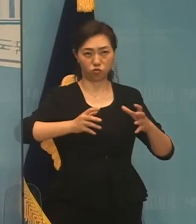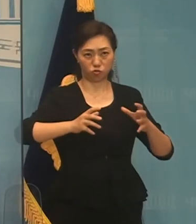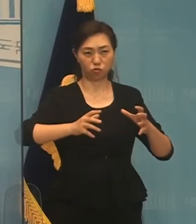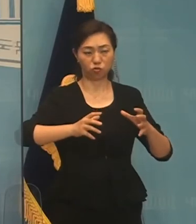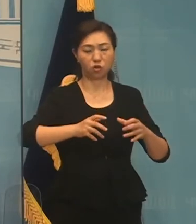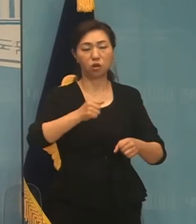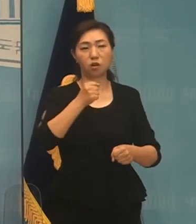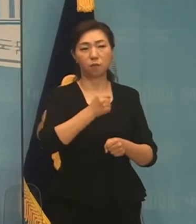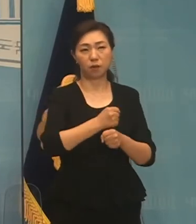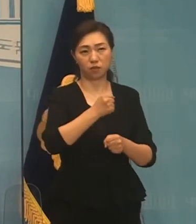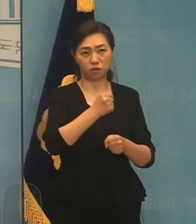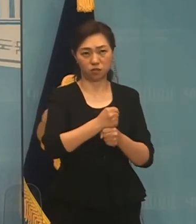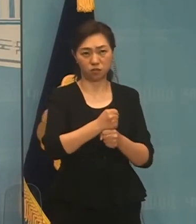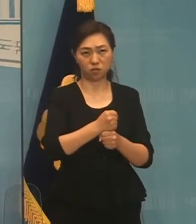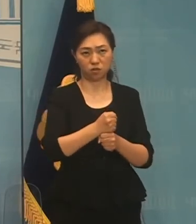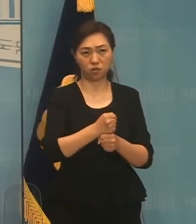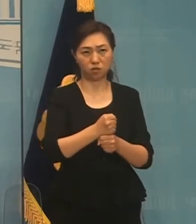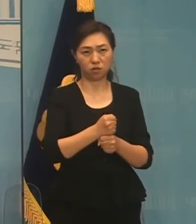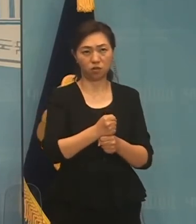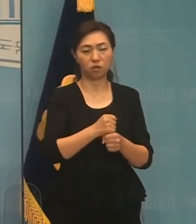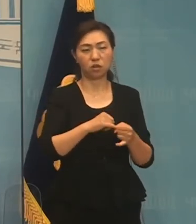어떠한 어려움이 있더라도